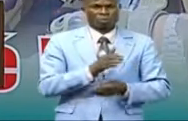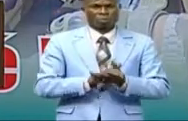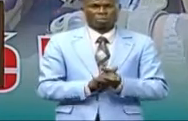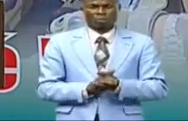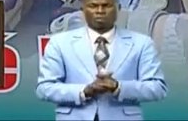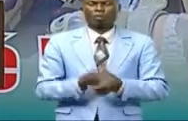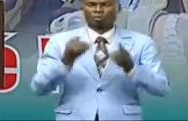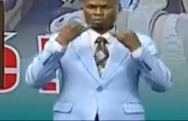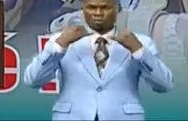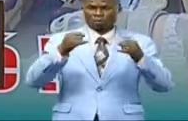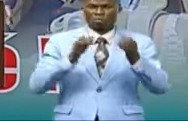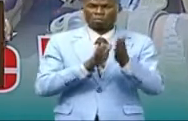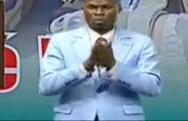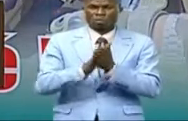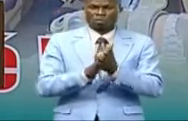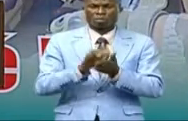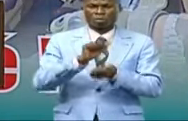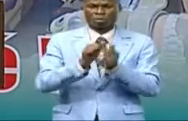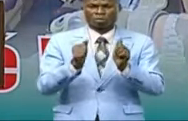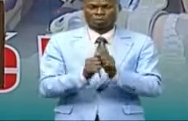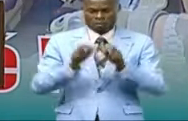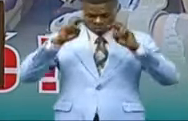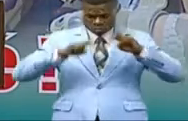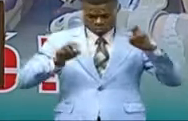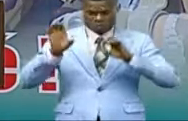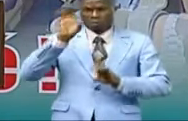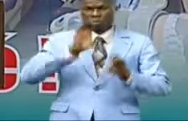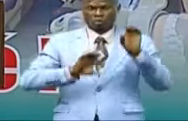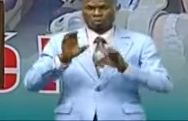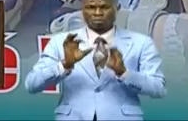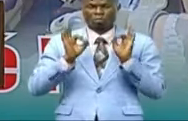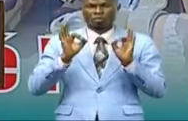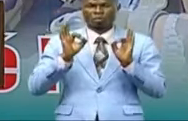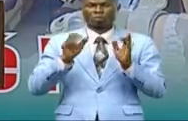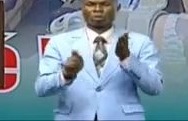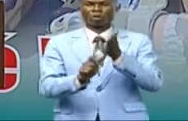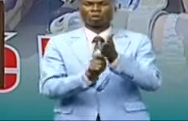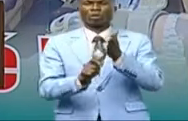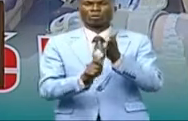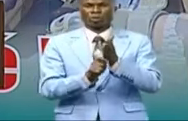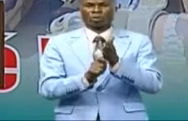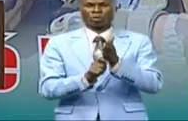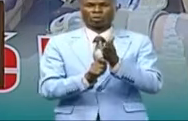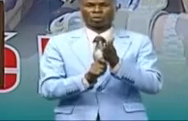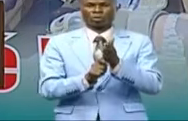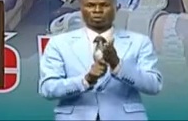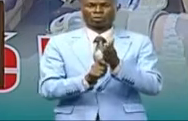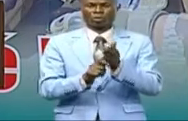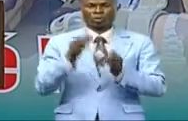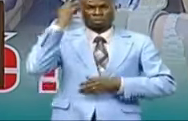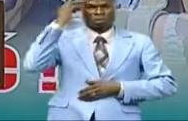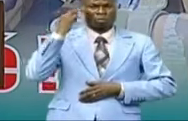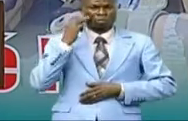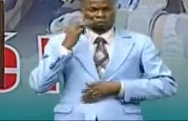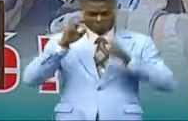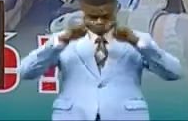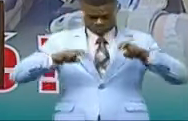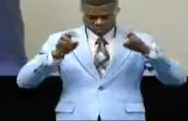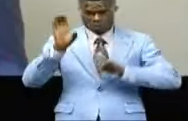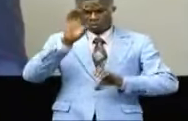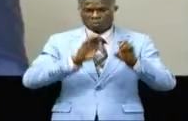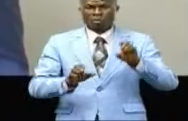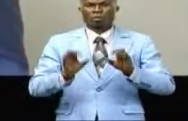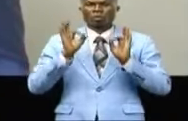Note d'information relative au secteur de la recherche scientifique et de l'innovation technologique. Le ministre de la Recherche